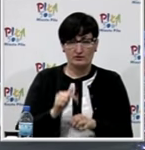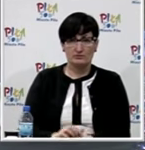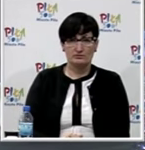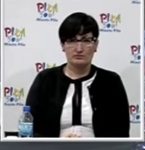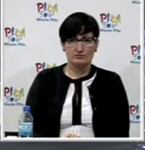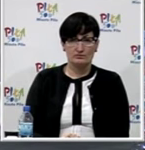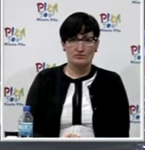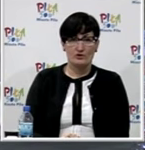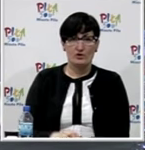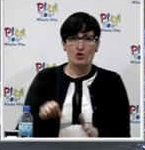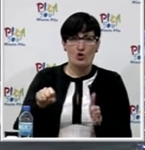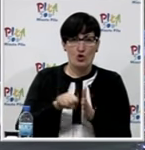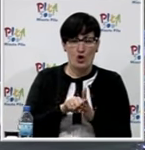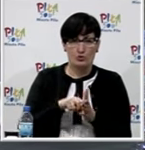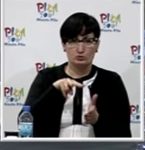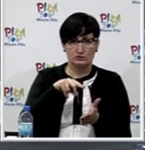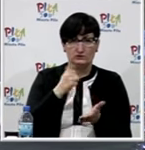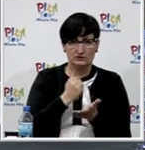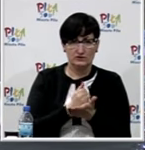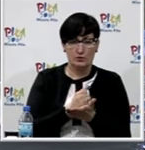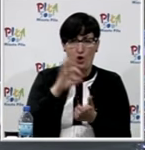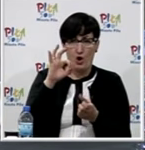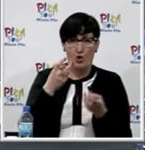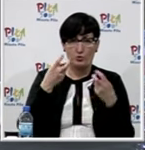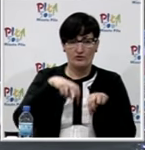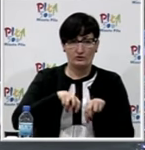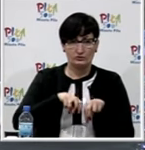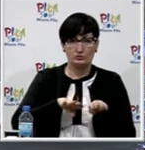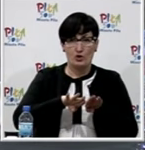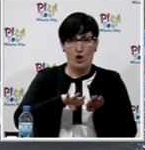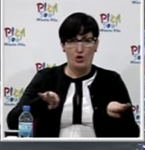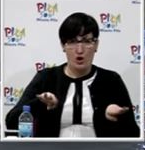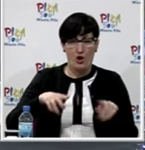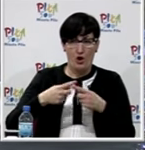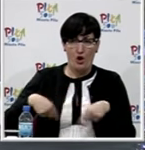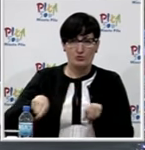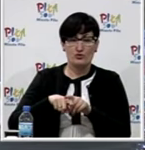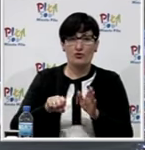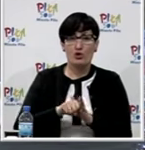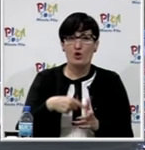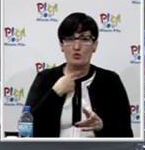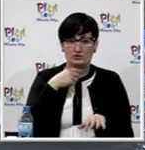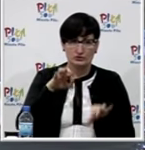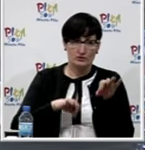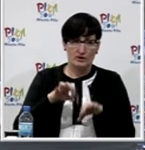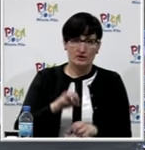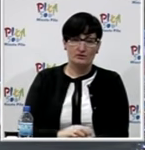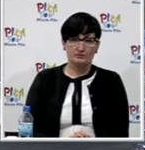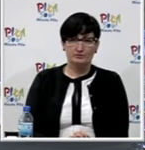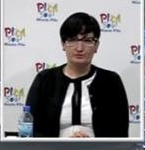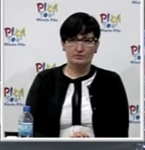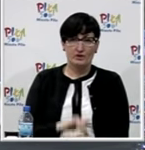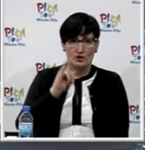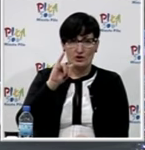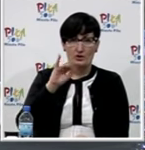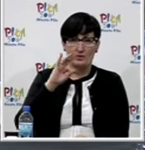do podjęcia uchwały w sprawie utworzenia odrębnych obwodów do głosowania. I tak jak w